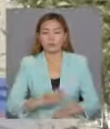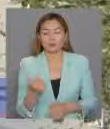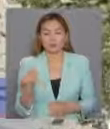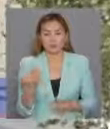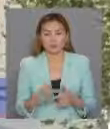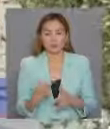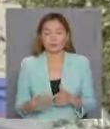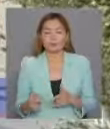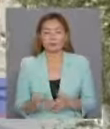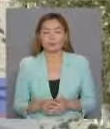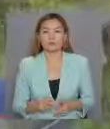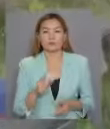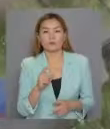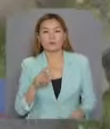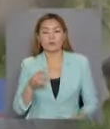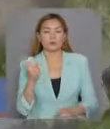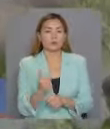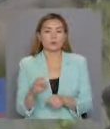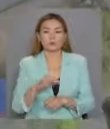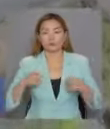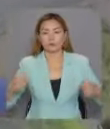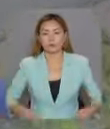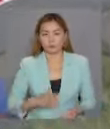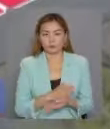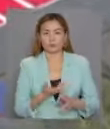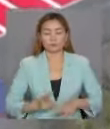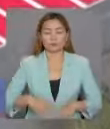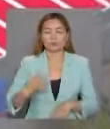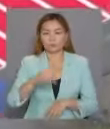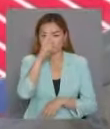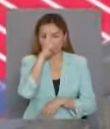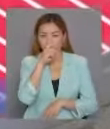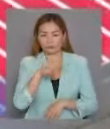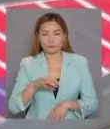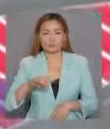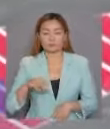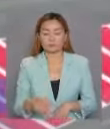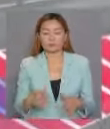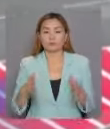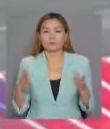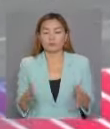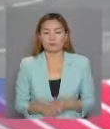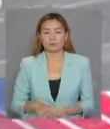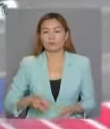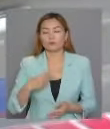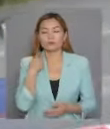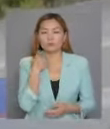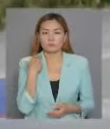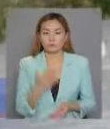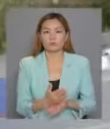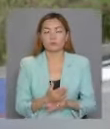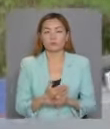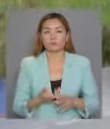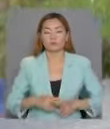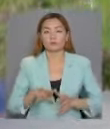және мүлікке тыйым салуға құқылы. Сондай 40 айлық есептік көрсеткіштен асатын берешек сомасы